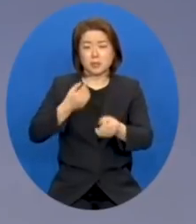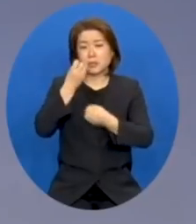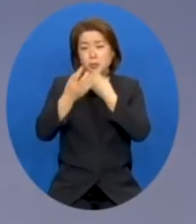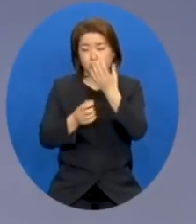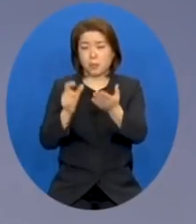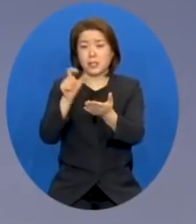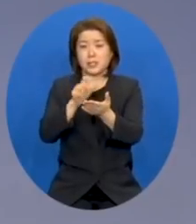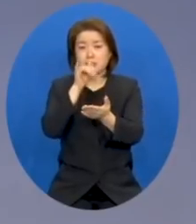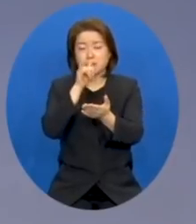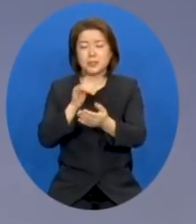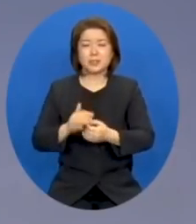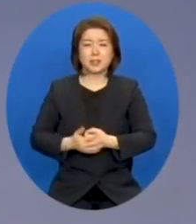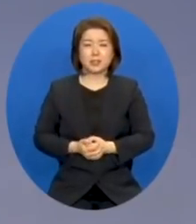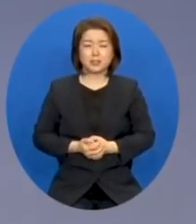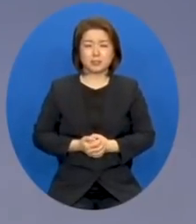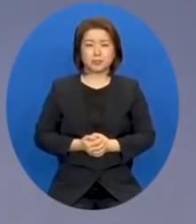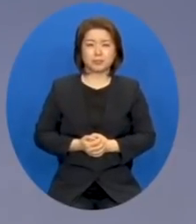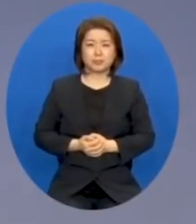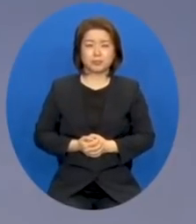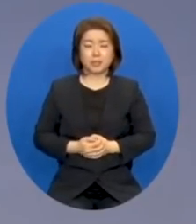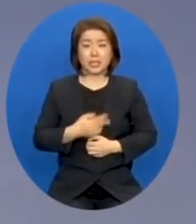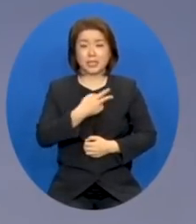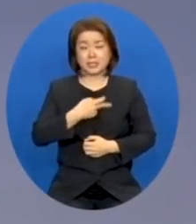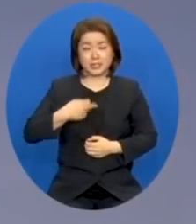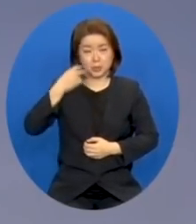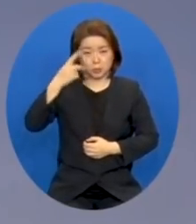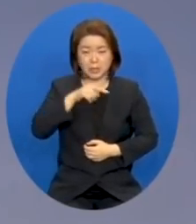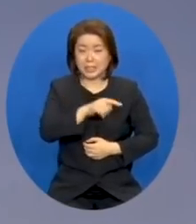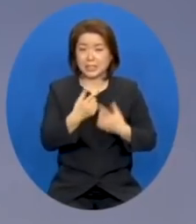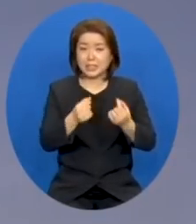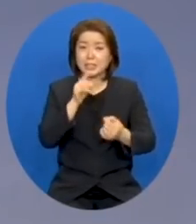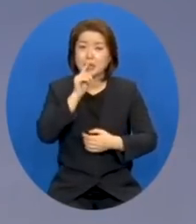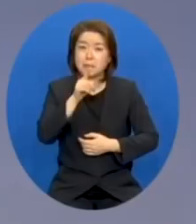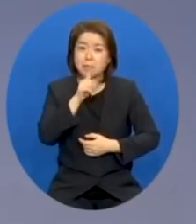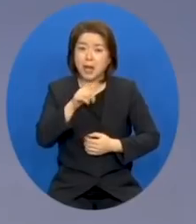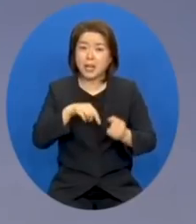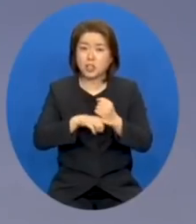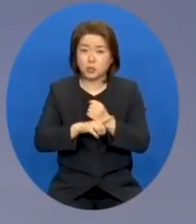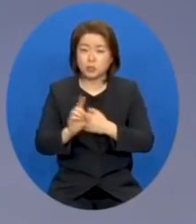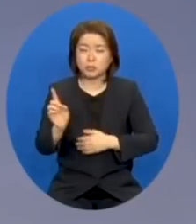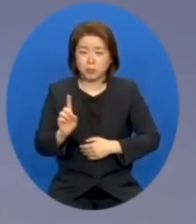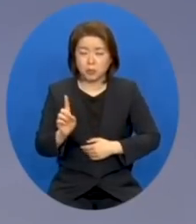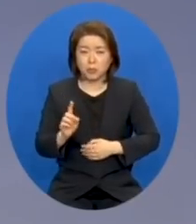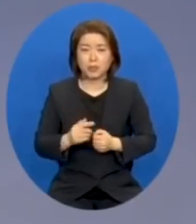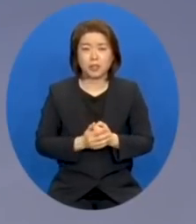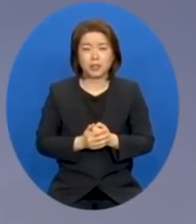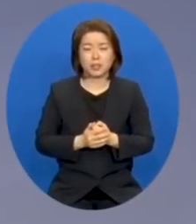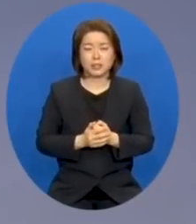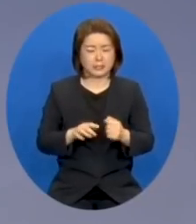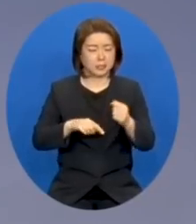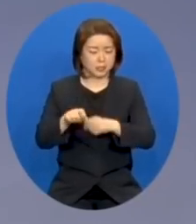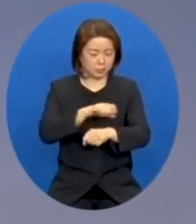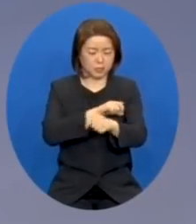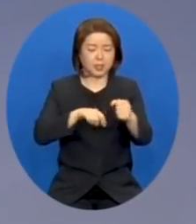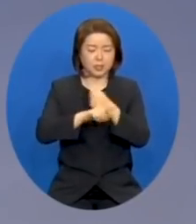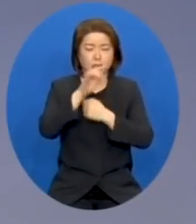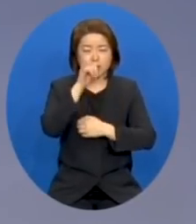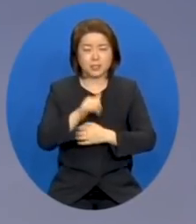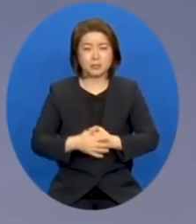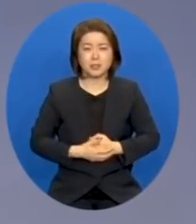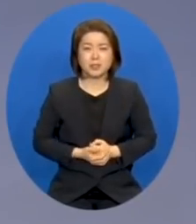합니다 사도 바울이 이렇게 고백하는 데는 거기에 어떤 이유가 있습니다